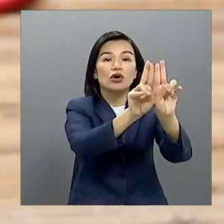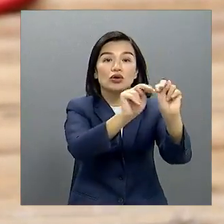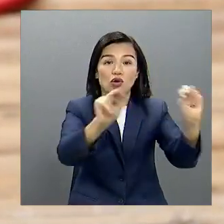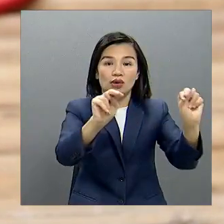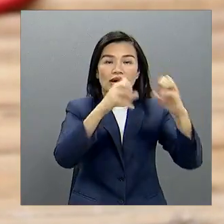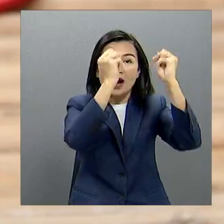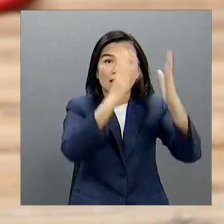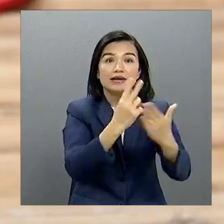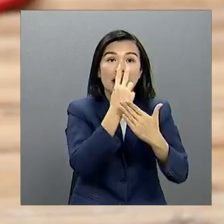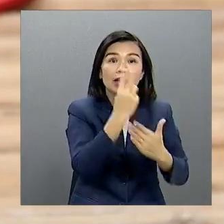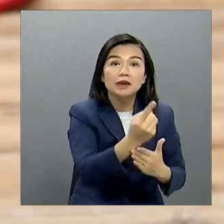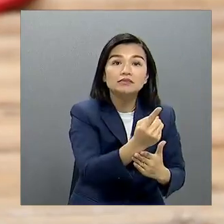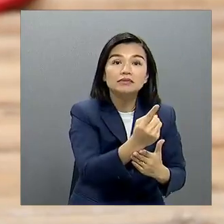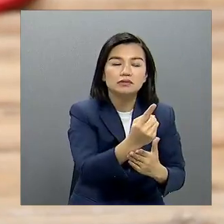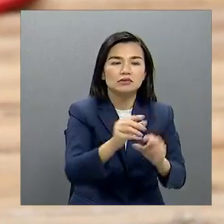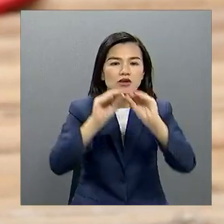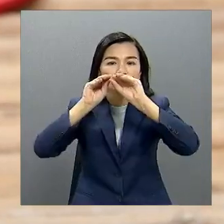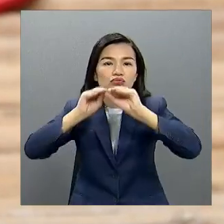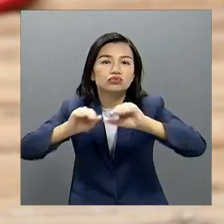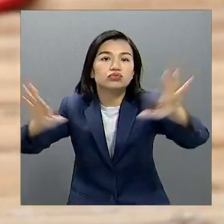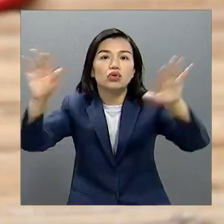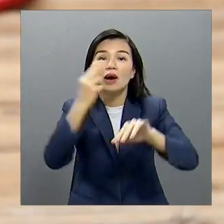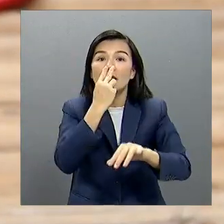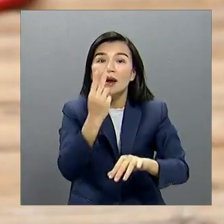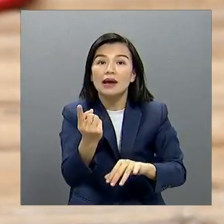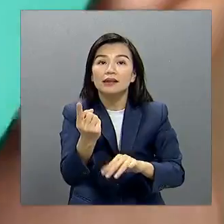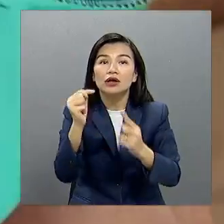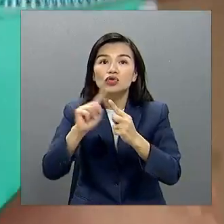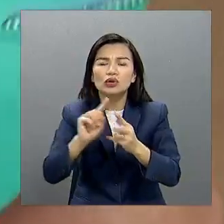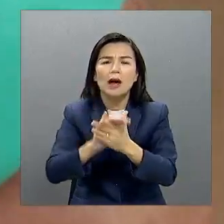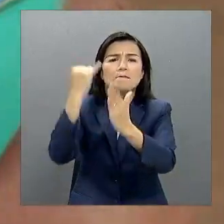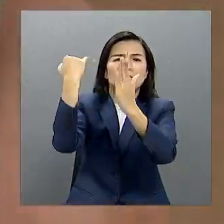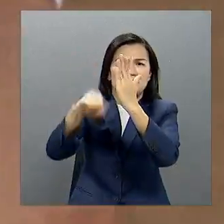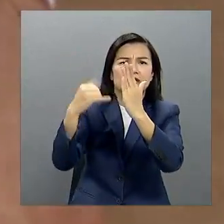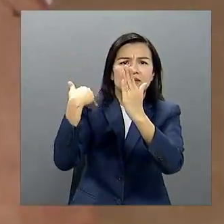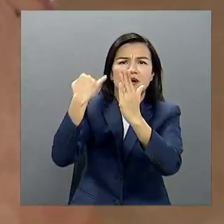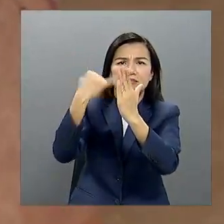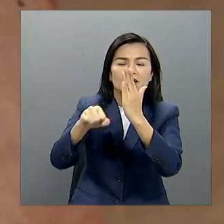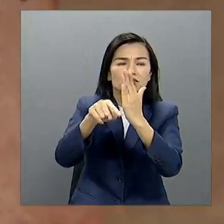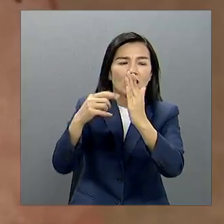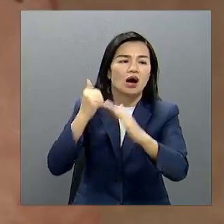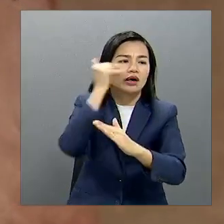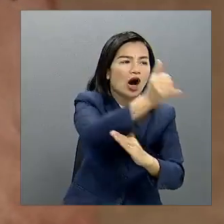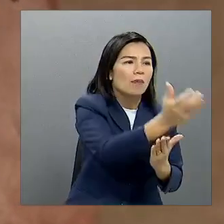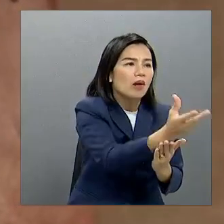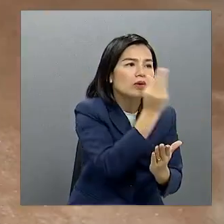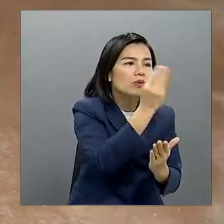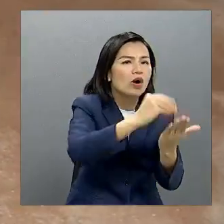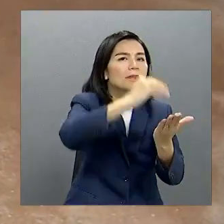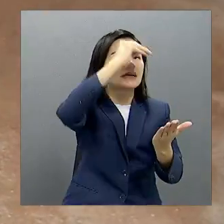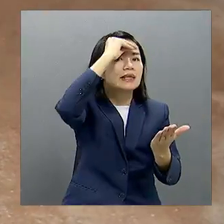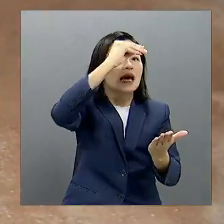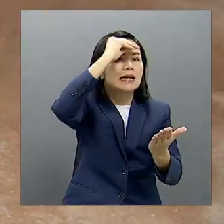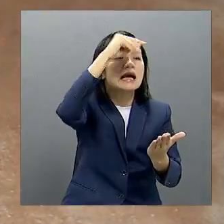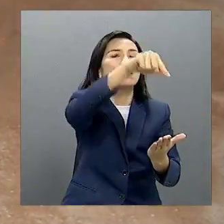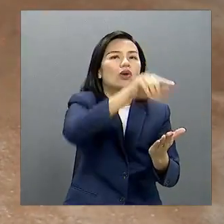านของตัวเองที่เผยแพร่ลงไปก็ยังมีบางจุดที่ผิดพลาดอยู่ท่านก็เมตตาให้เข้าไปศึกษาเพิ่มเติมเรียนรู้ความ